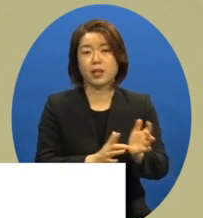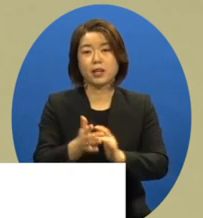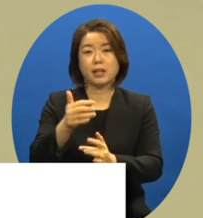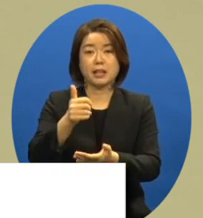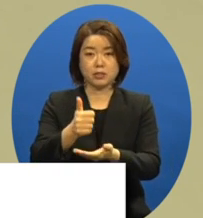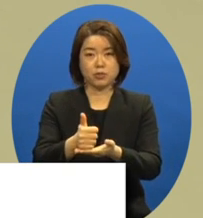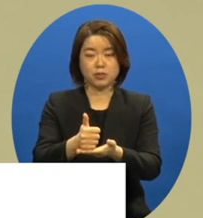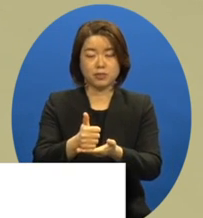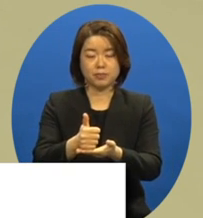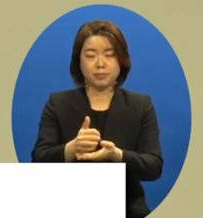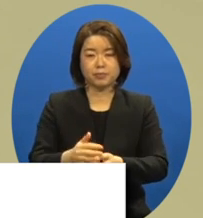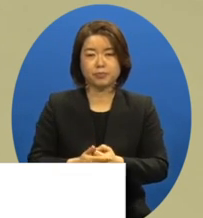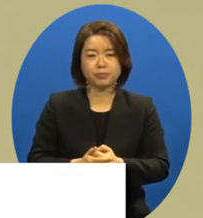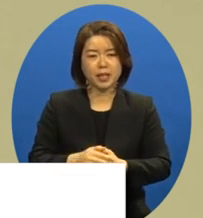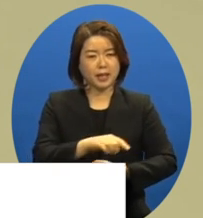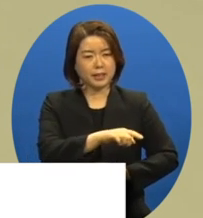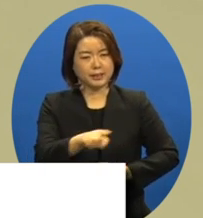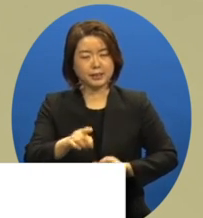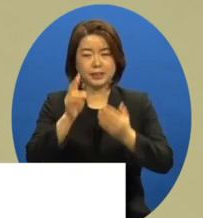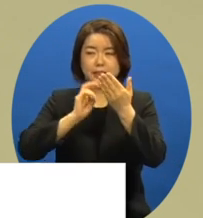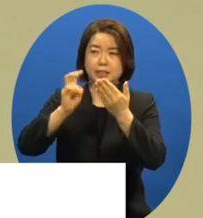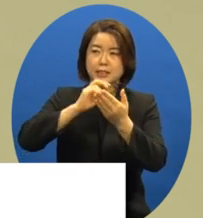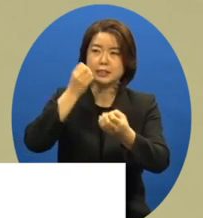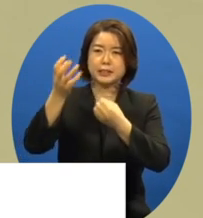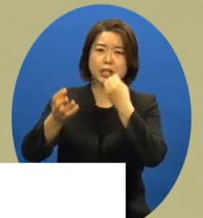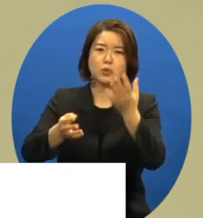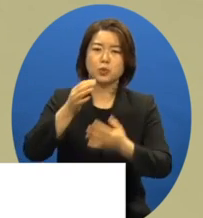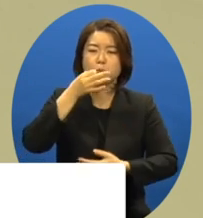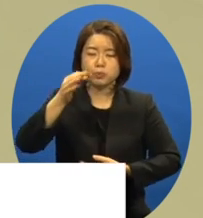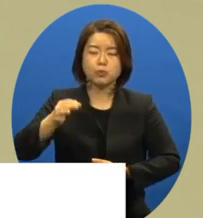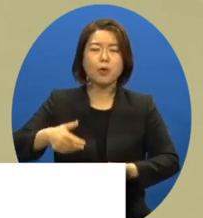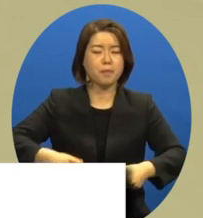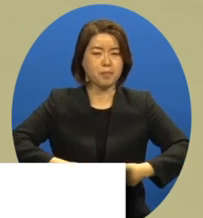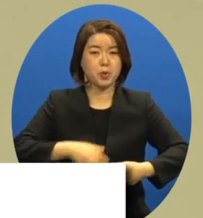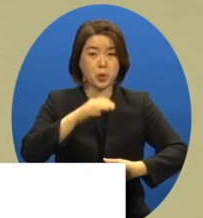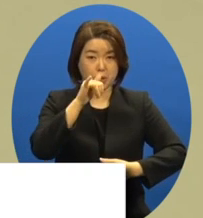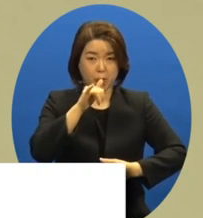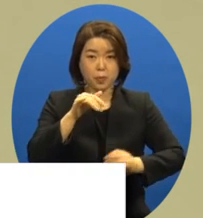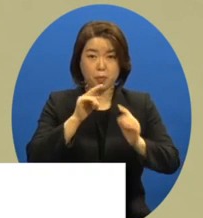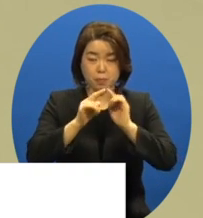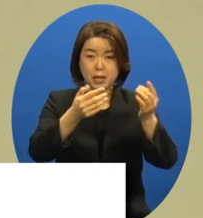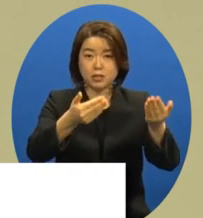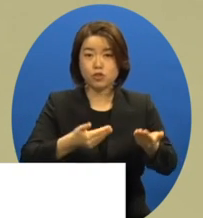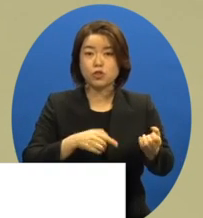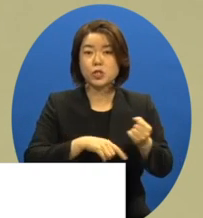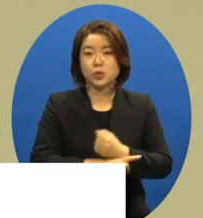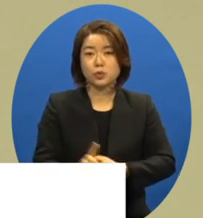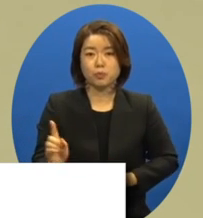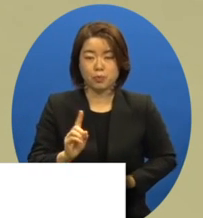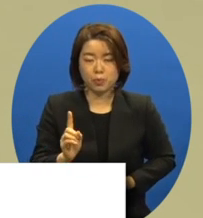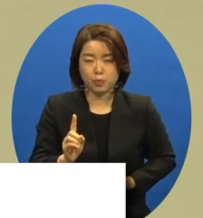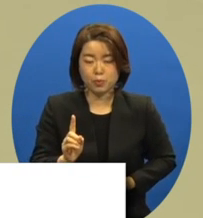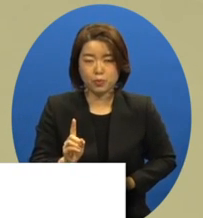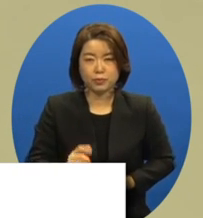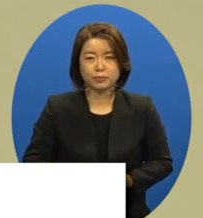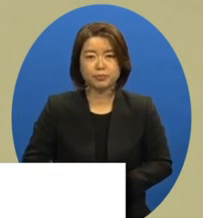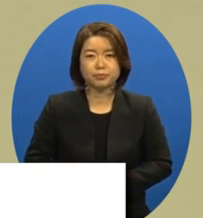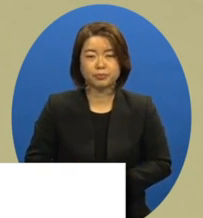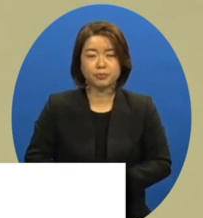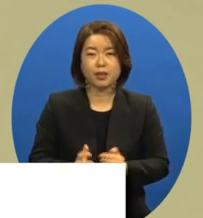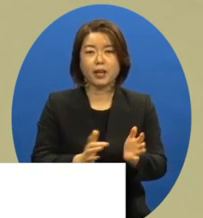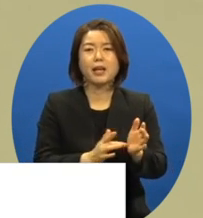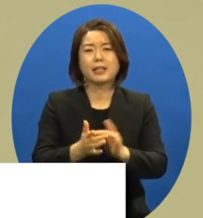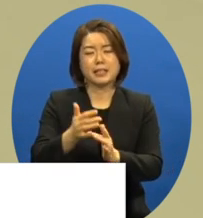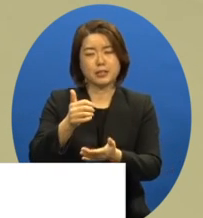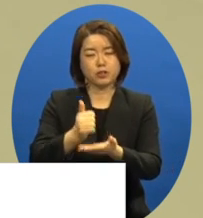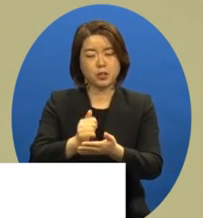예수님께서 그들이 찬송을 불러야 될 것이라 라고 말씀하신 이유는 무엇일까요?